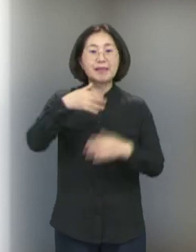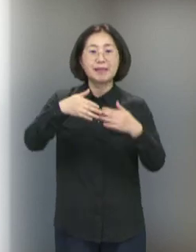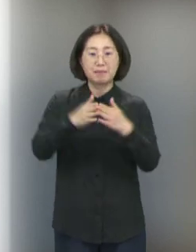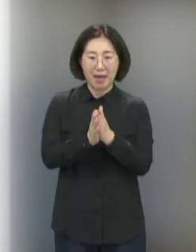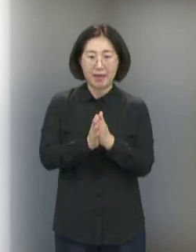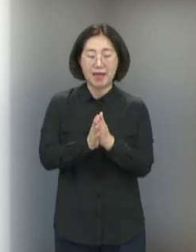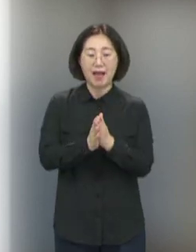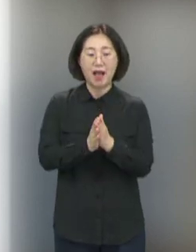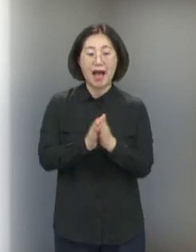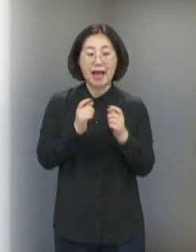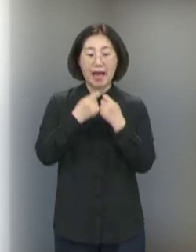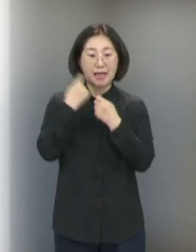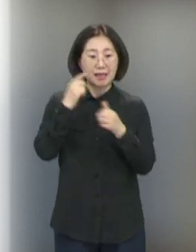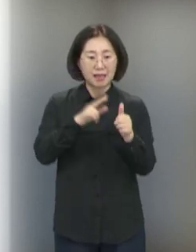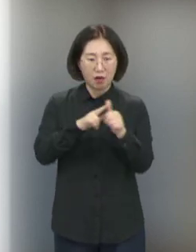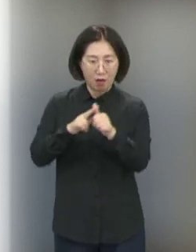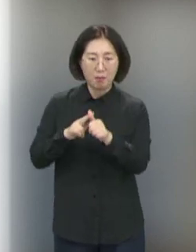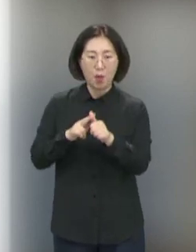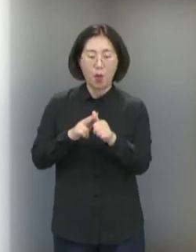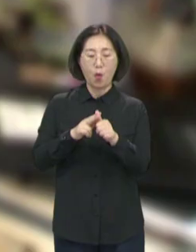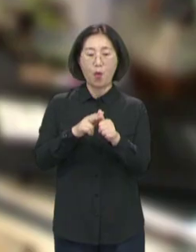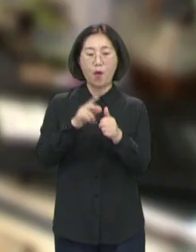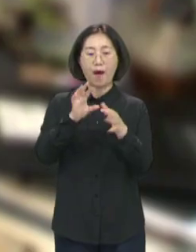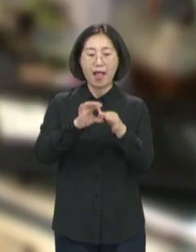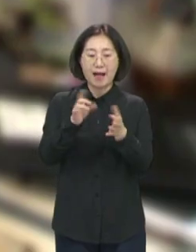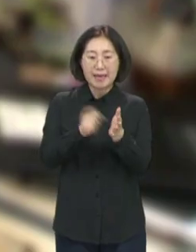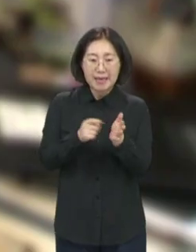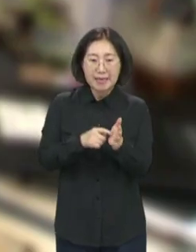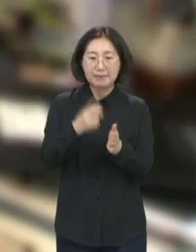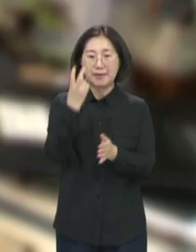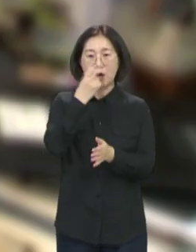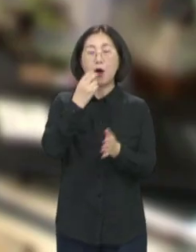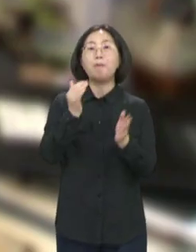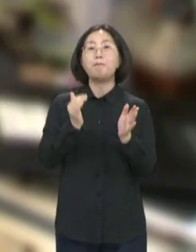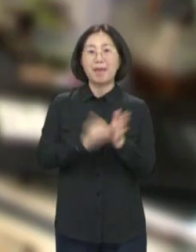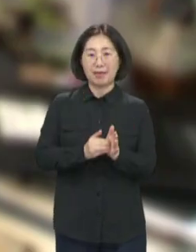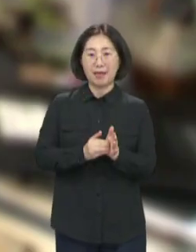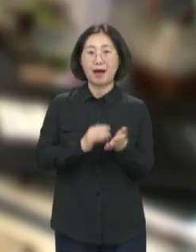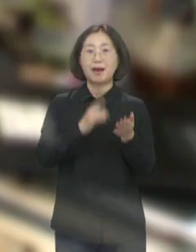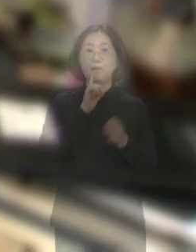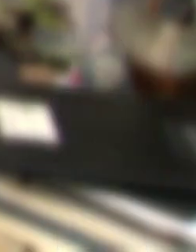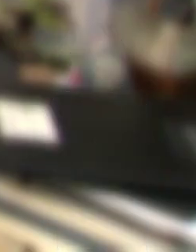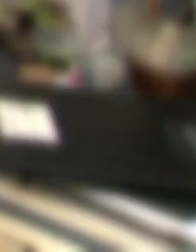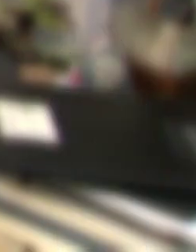완료했고 개인정보와 관련된 긴급 점검도 실시했다고 밝혔습니다.